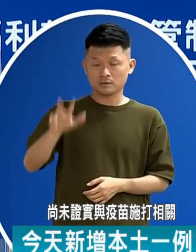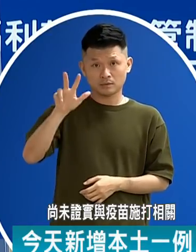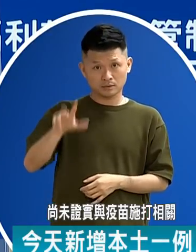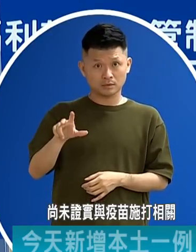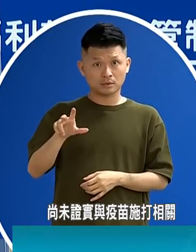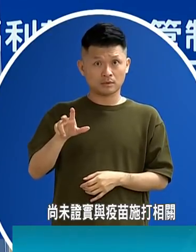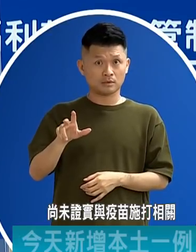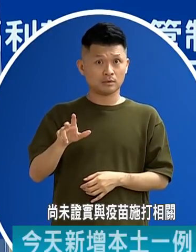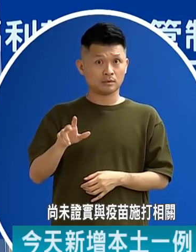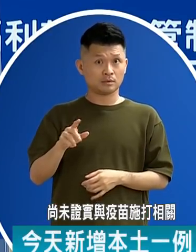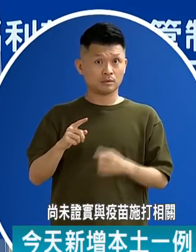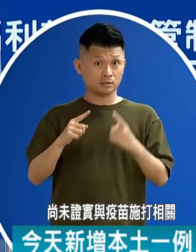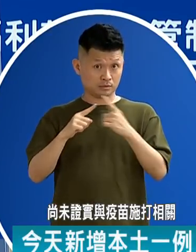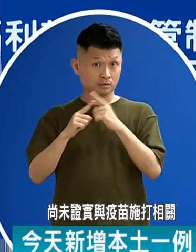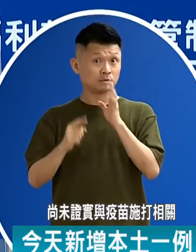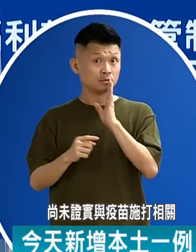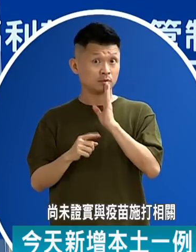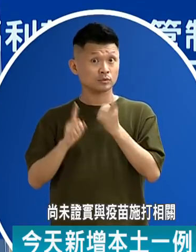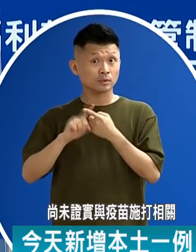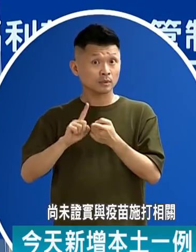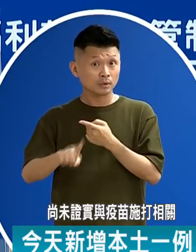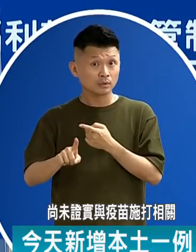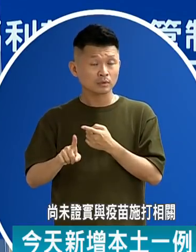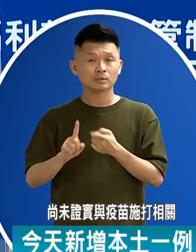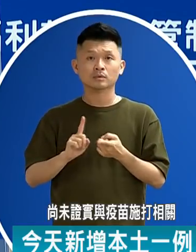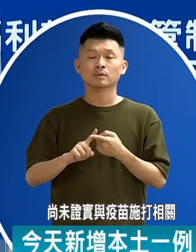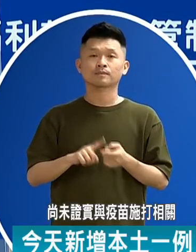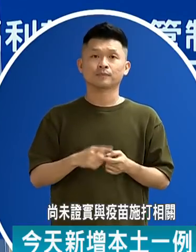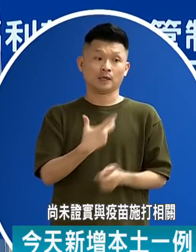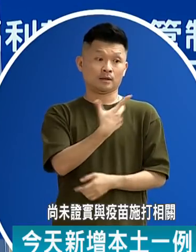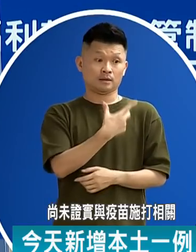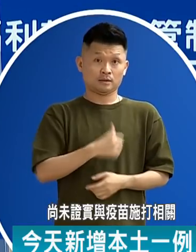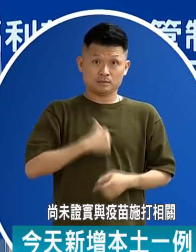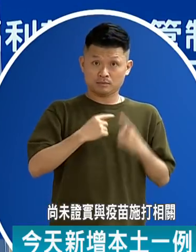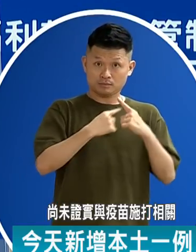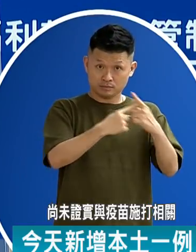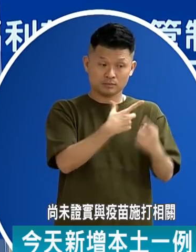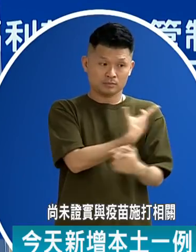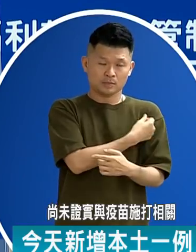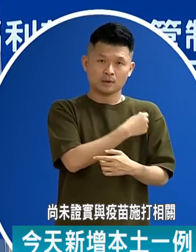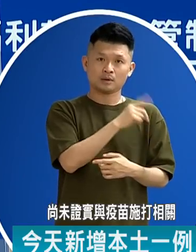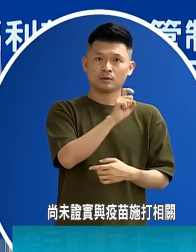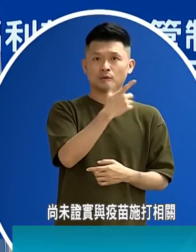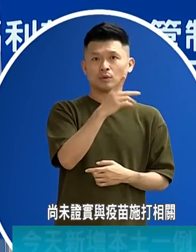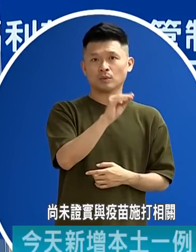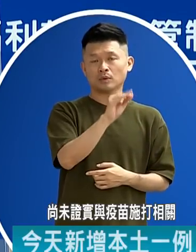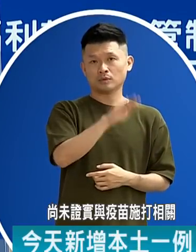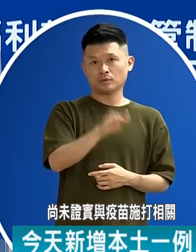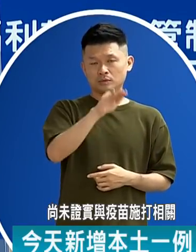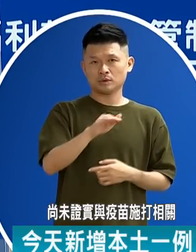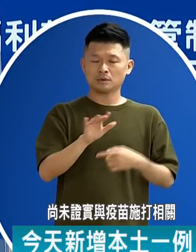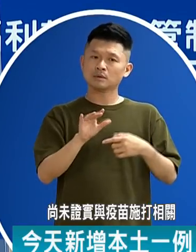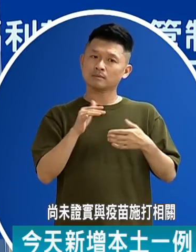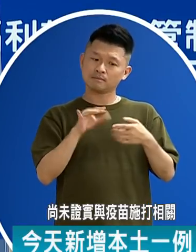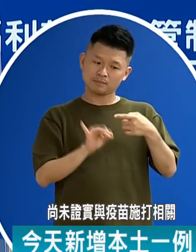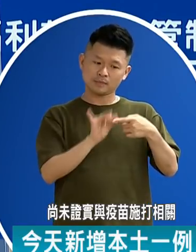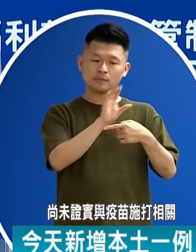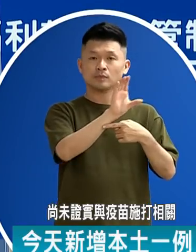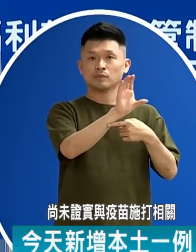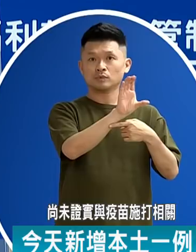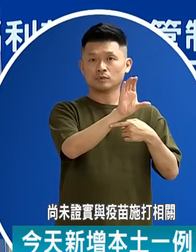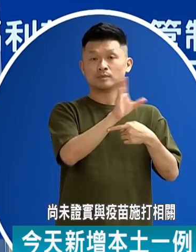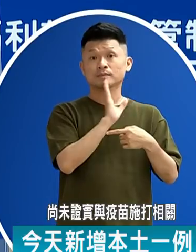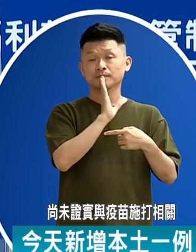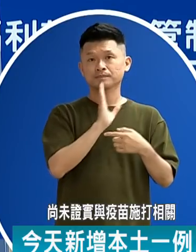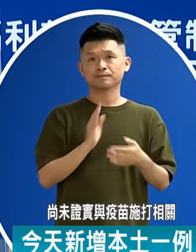18万7000是吧，哦，没有错嘛，哈，那施打16万9000，所以大概有90%然后来施打。那不过因为这数字